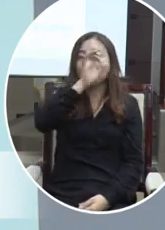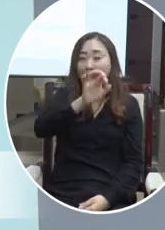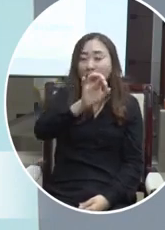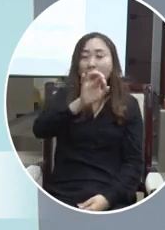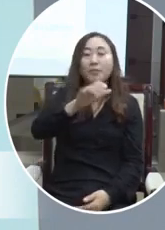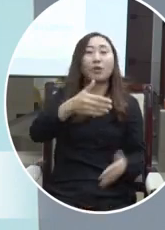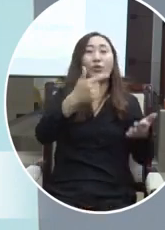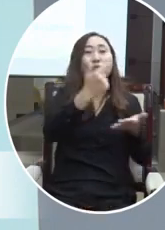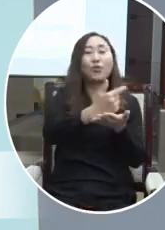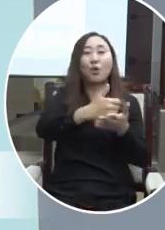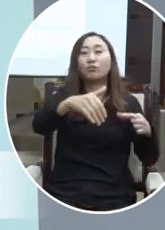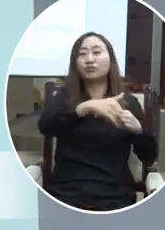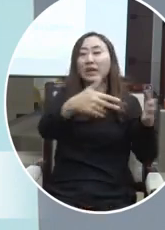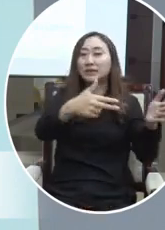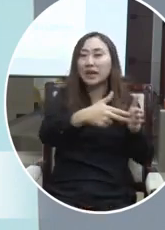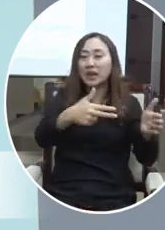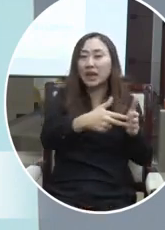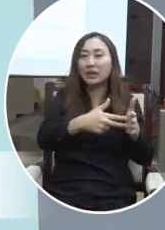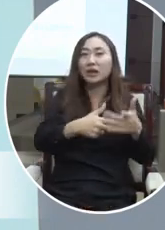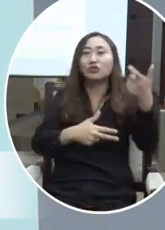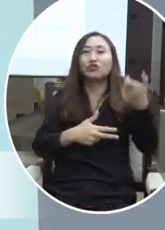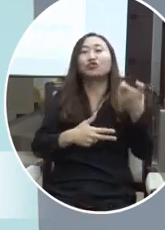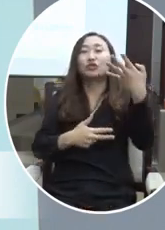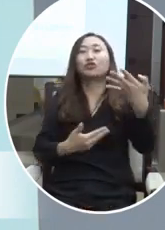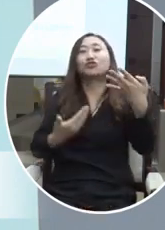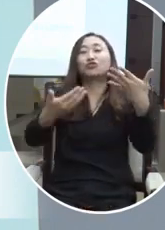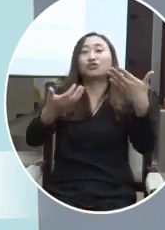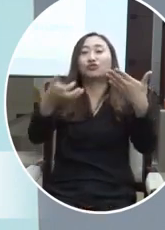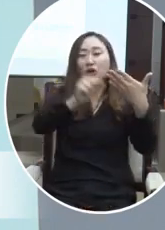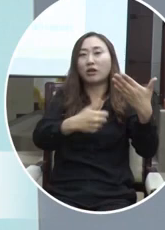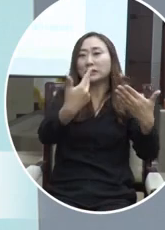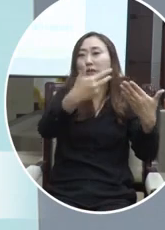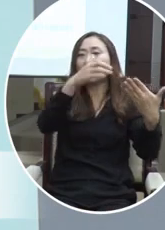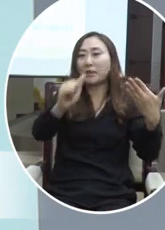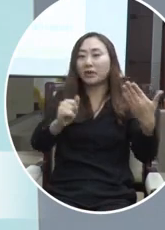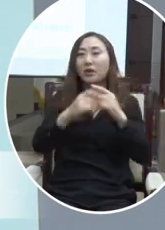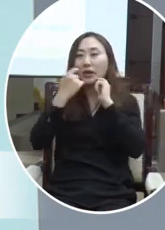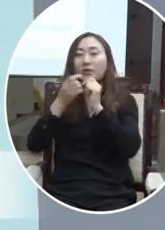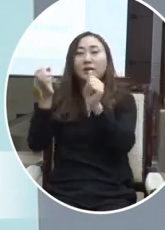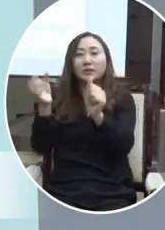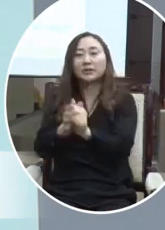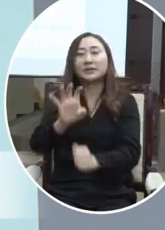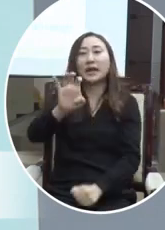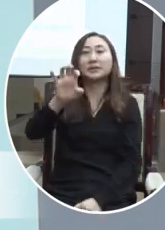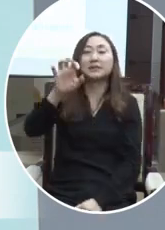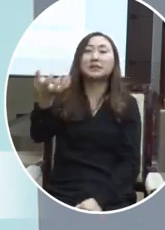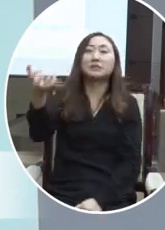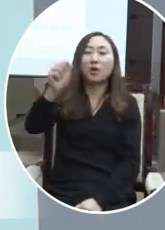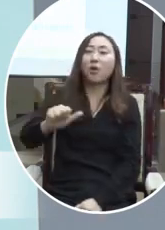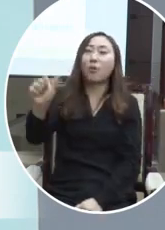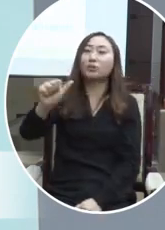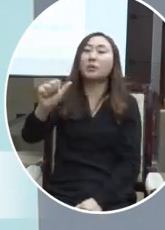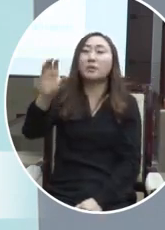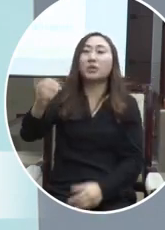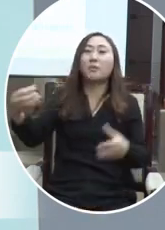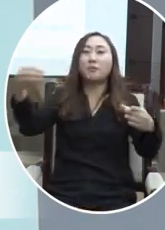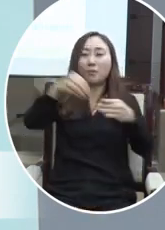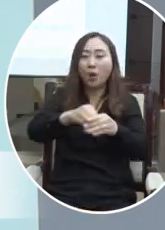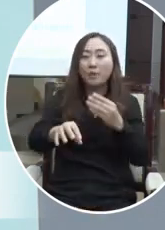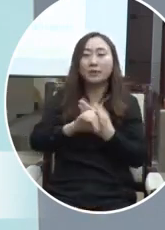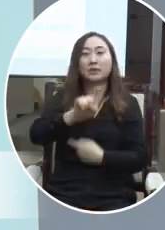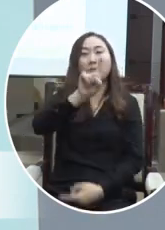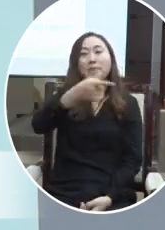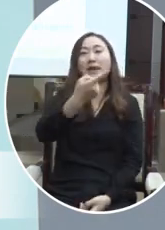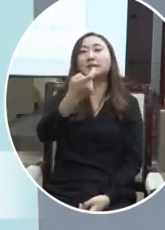보면 노원문화재단은 재단 운영 69억 7천만 원, 위탁 운영 40억 5천만 원을 포함하여